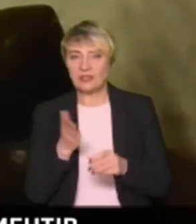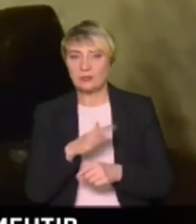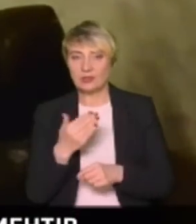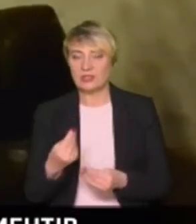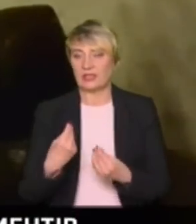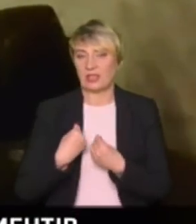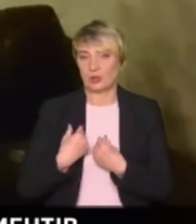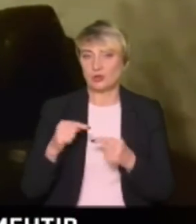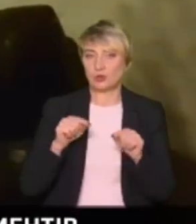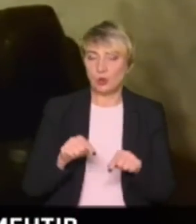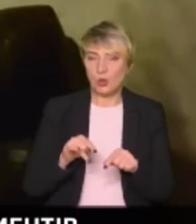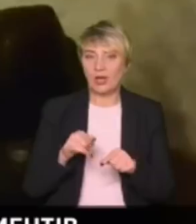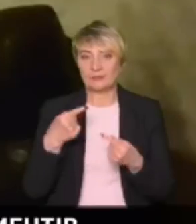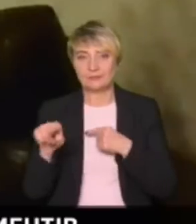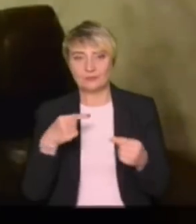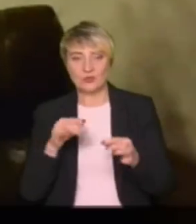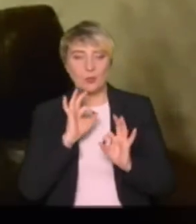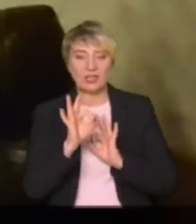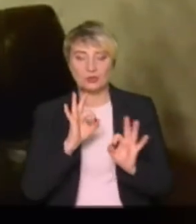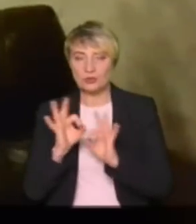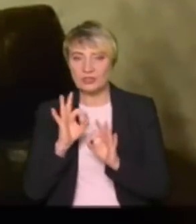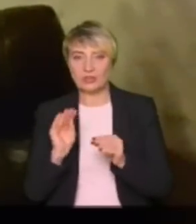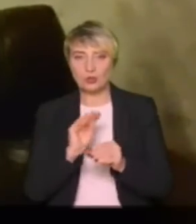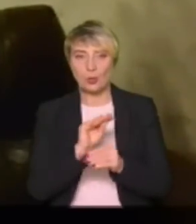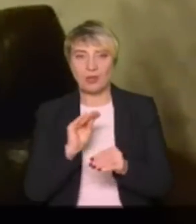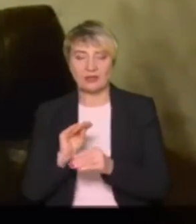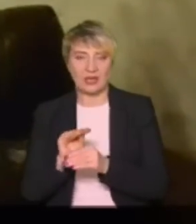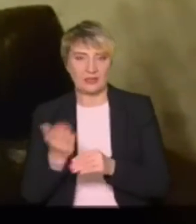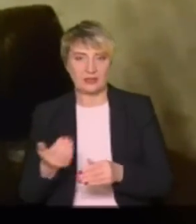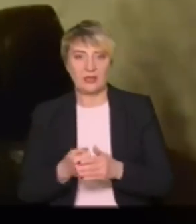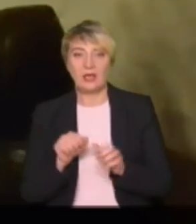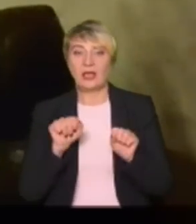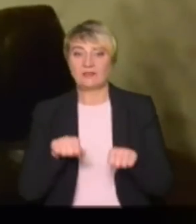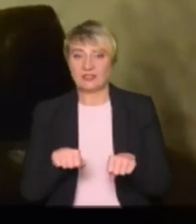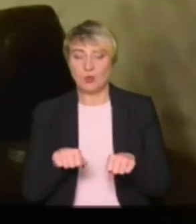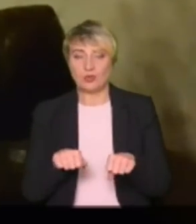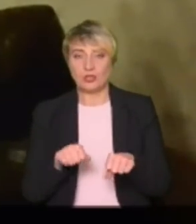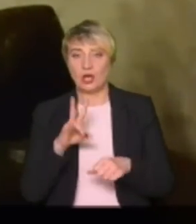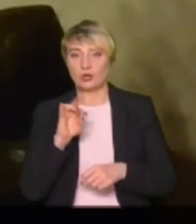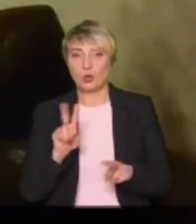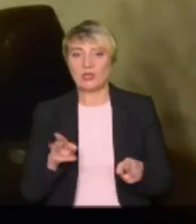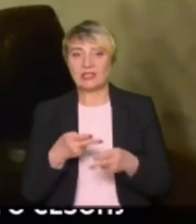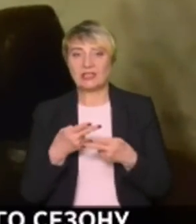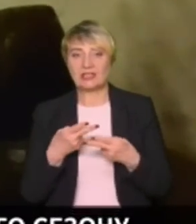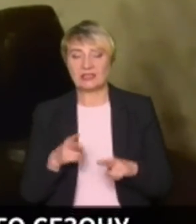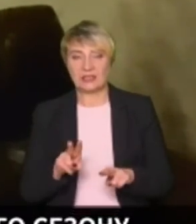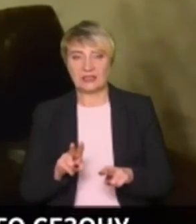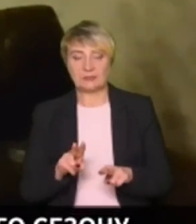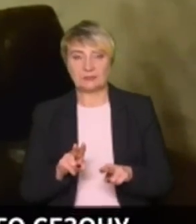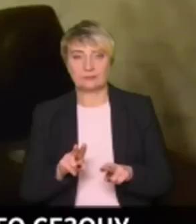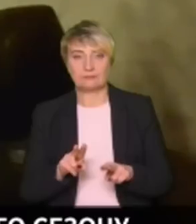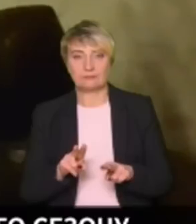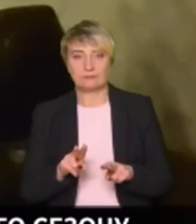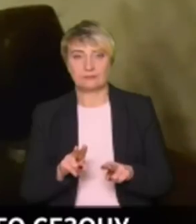это, а мы даем это, и чтобы они дополняли друг друга. Это возможно, но не надо здесь переусердствовать, не